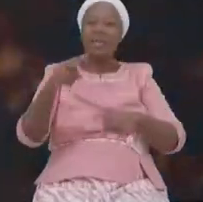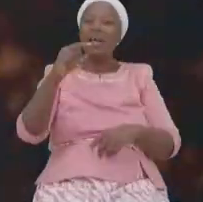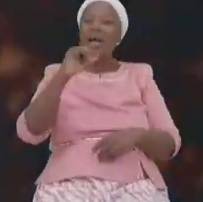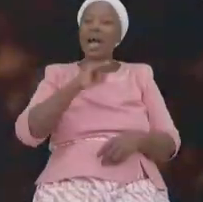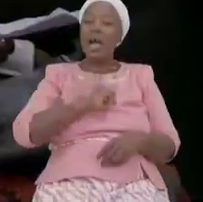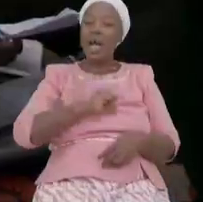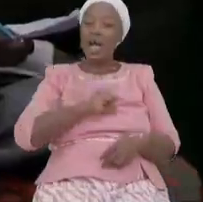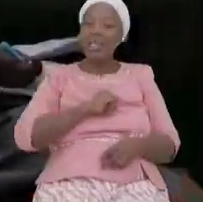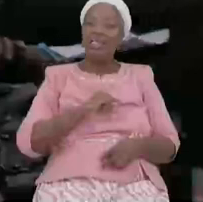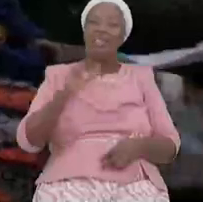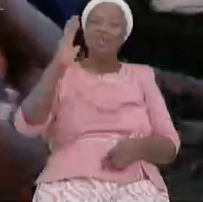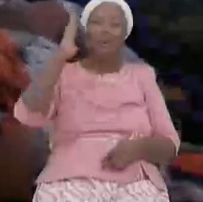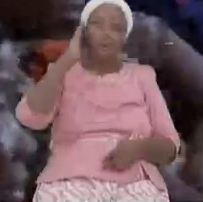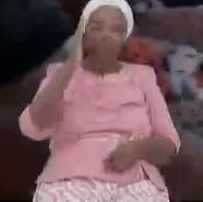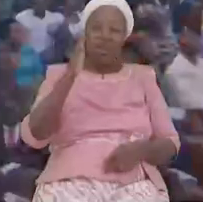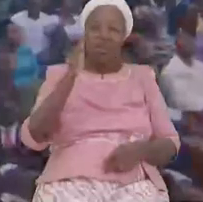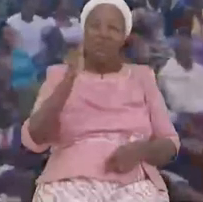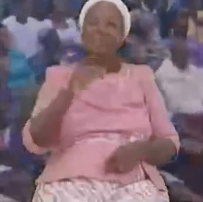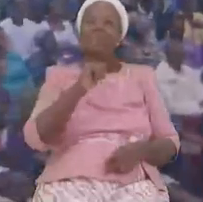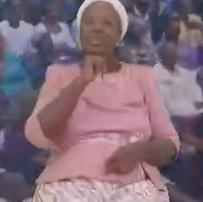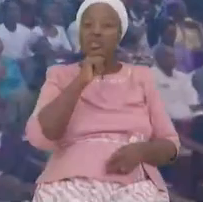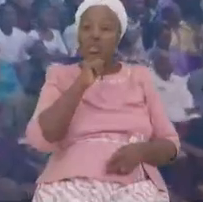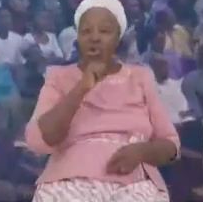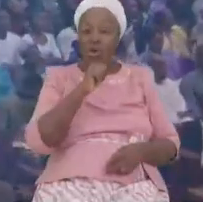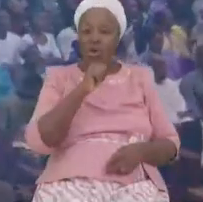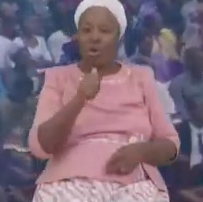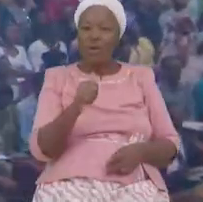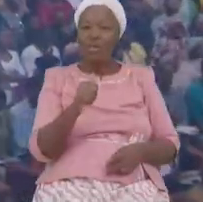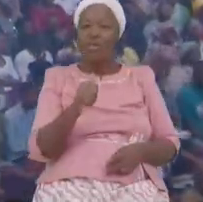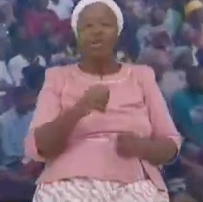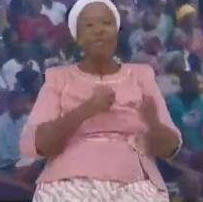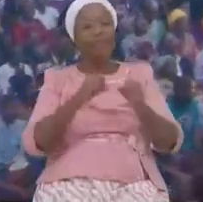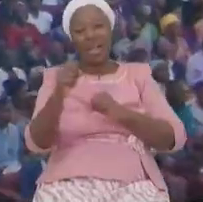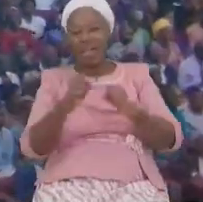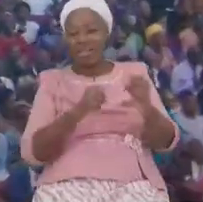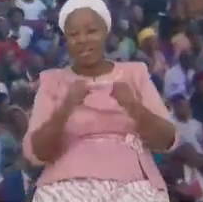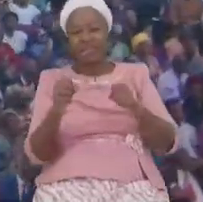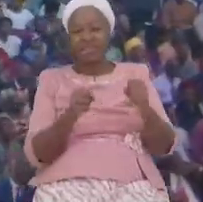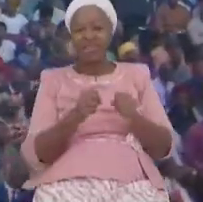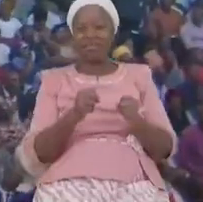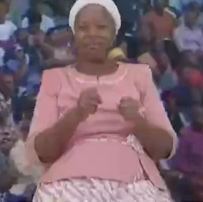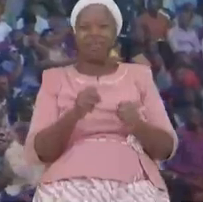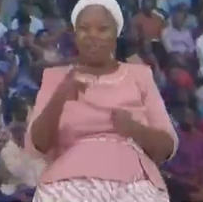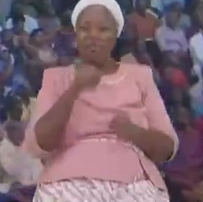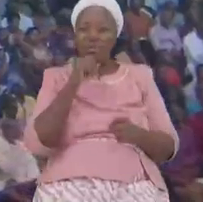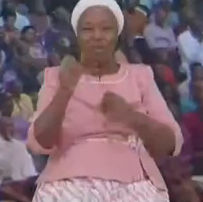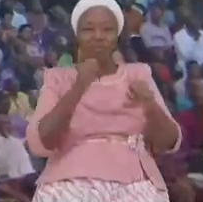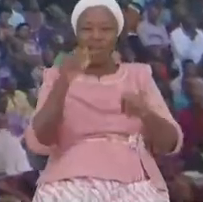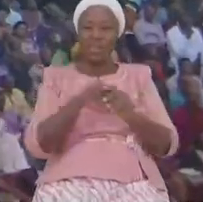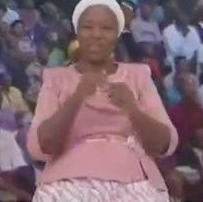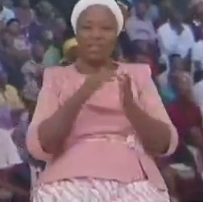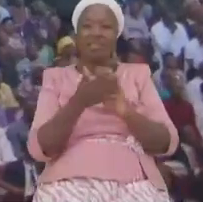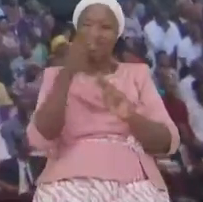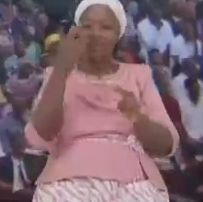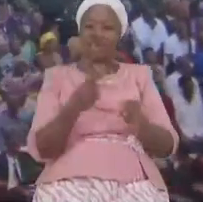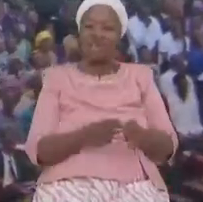je ne vais pas me. Bagarrer. Tu ne vas pas te bagarrer au nom de Jésus.